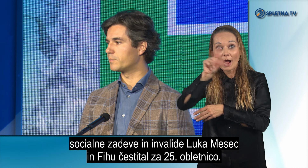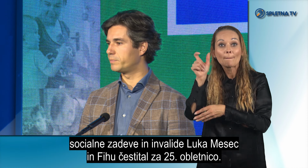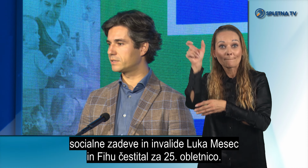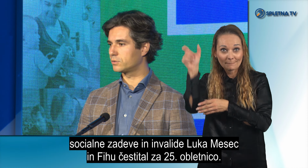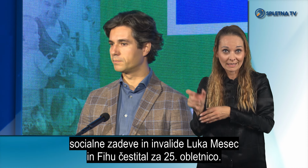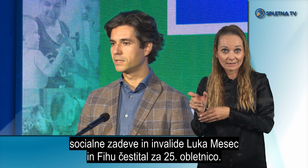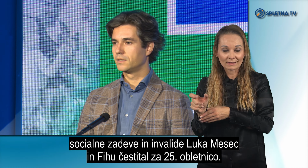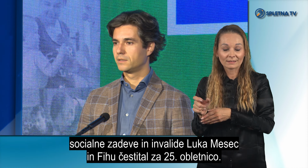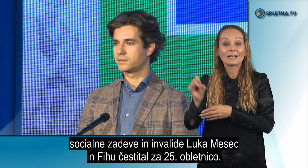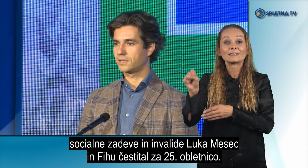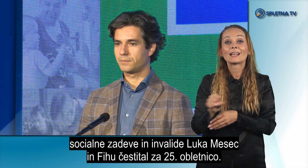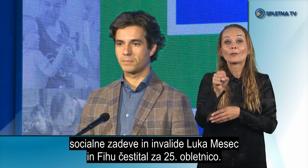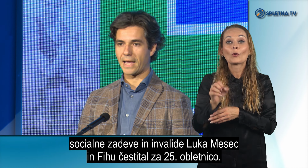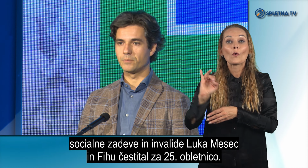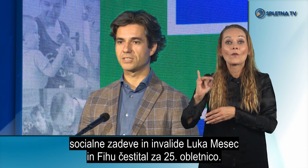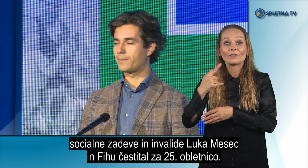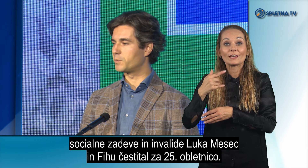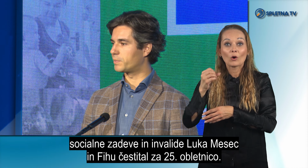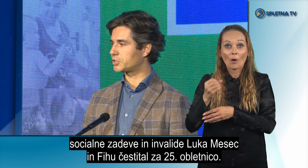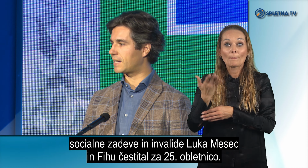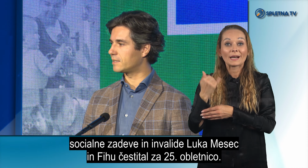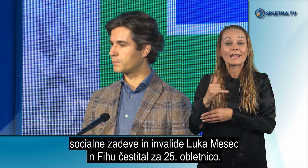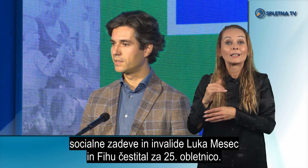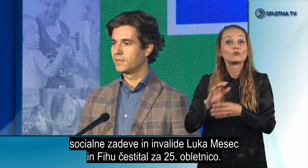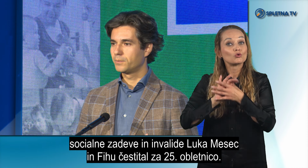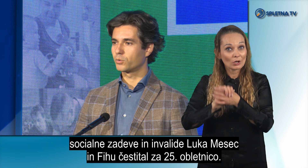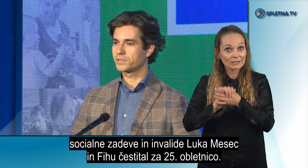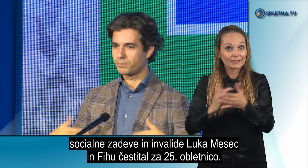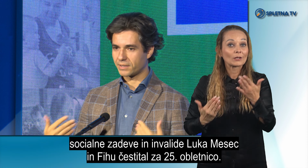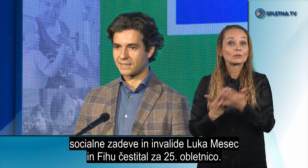čestital za 25. obletnico.